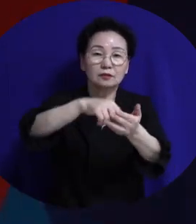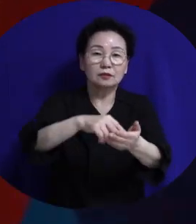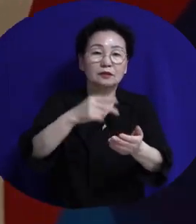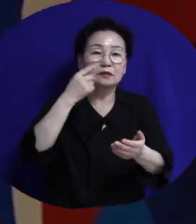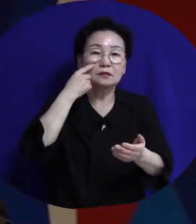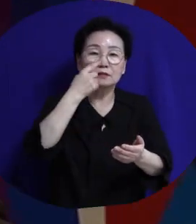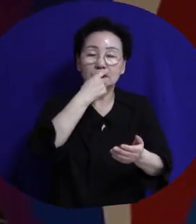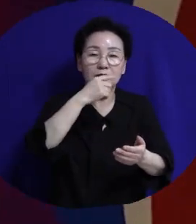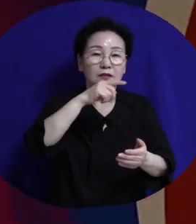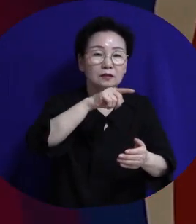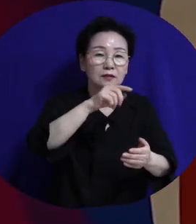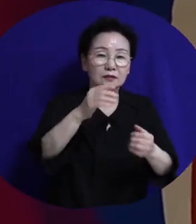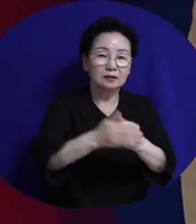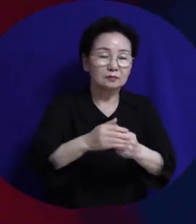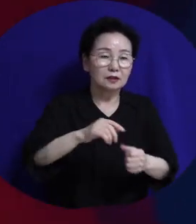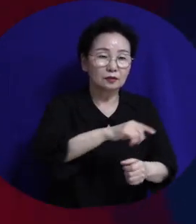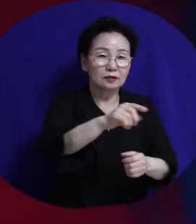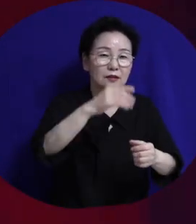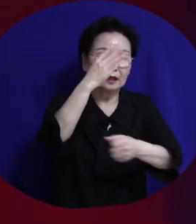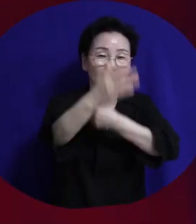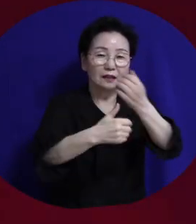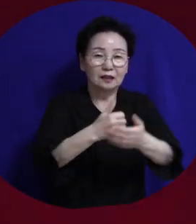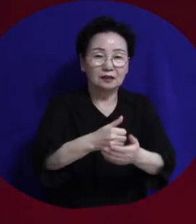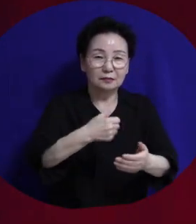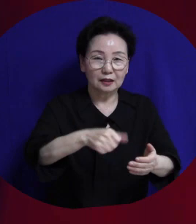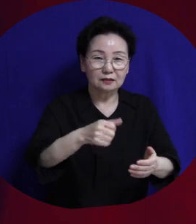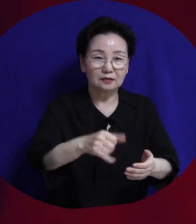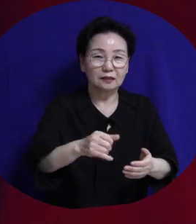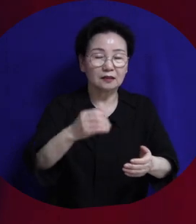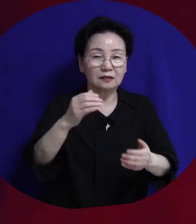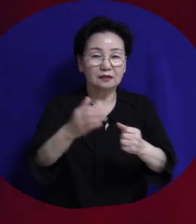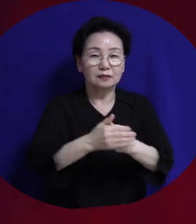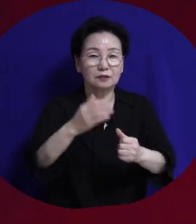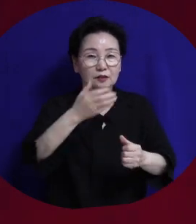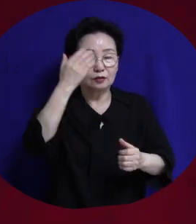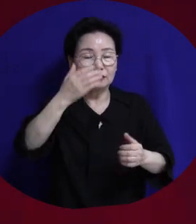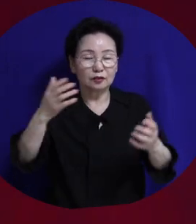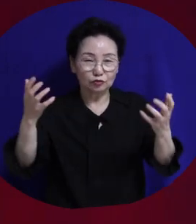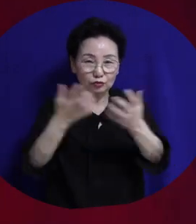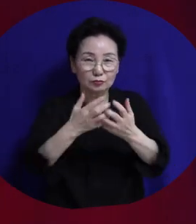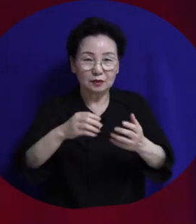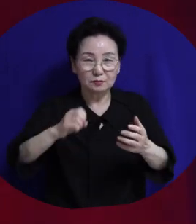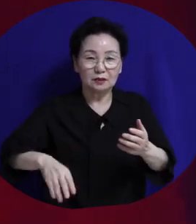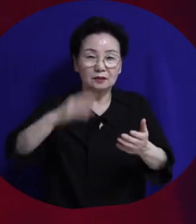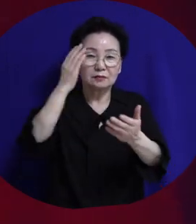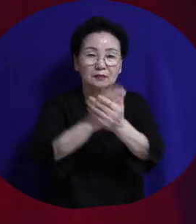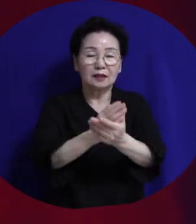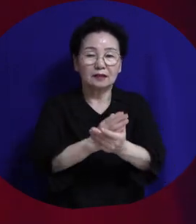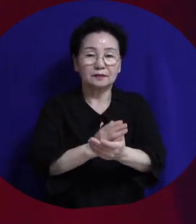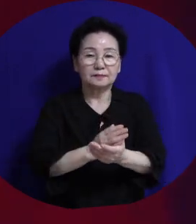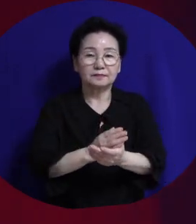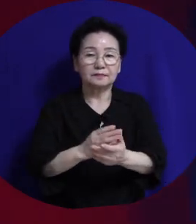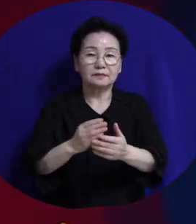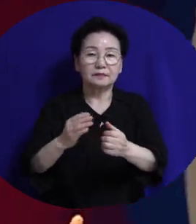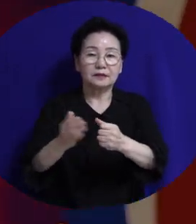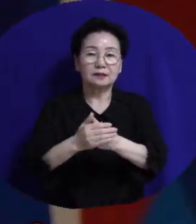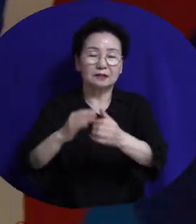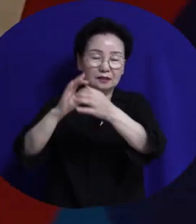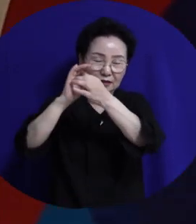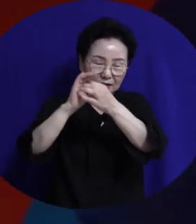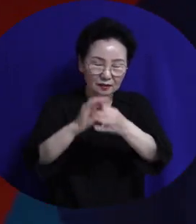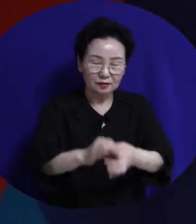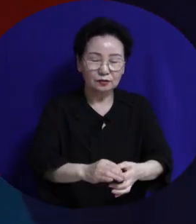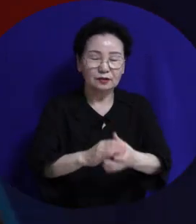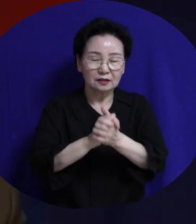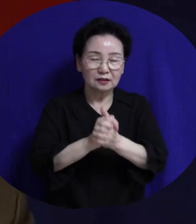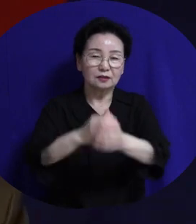하나님의 자녀다. 성령의 충만함을 잊지 말아라. 불이 꺼지기 전에 기름을 부어라. 그래서 쉬지 말고 기도하라고 얘기한 걸